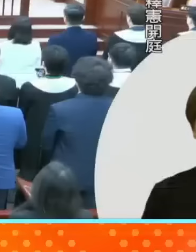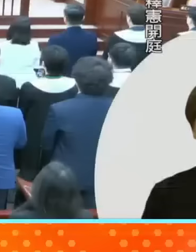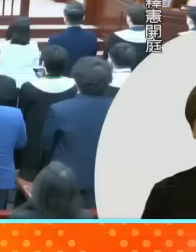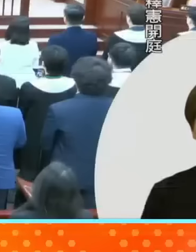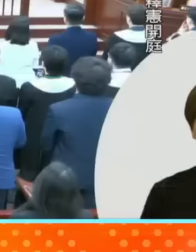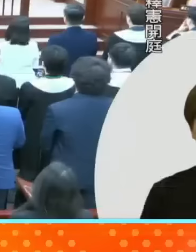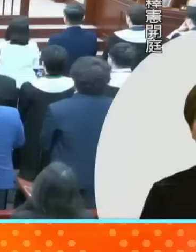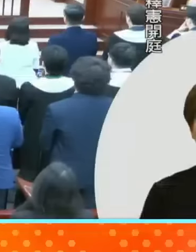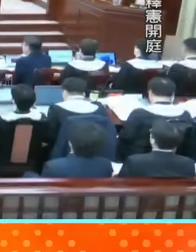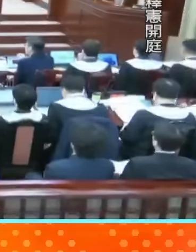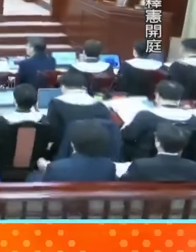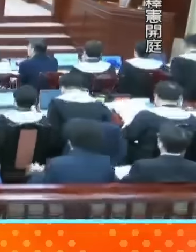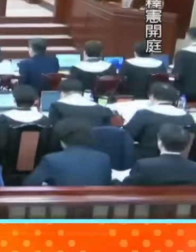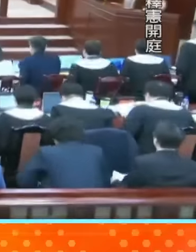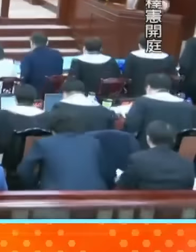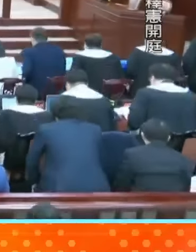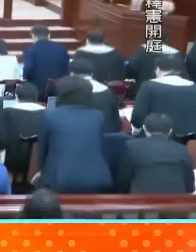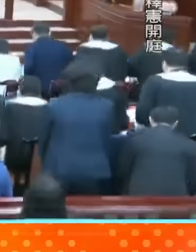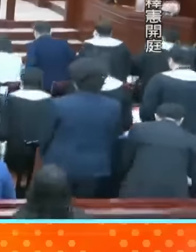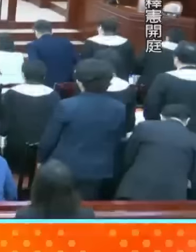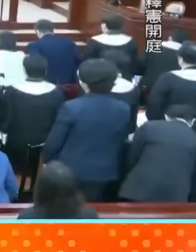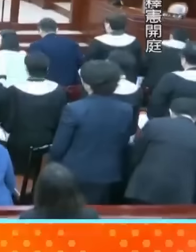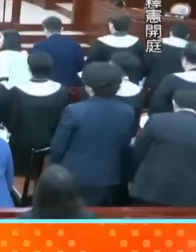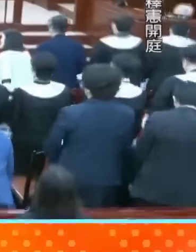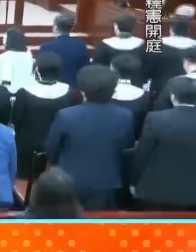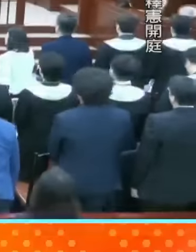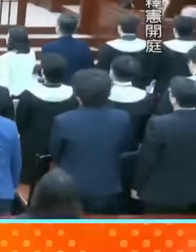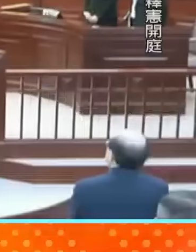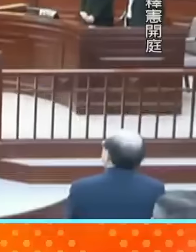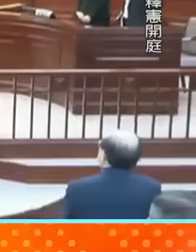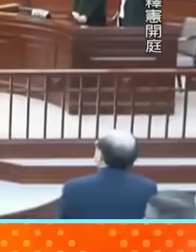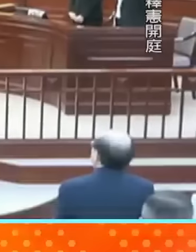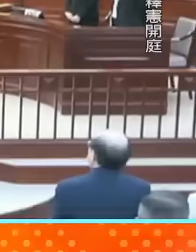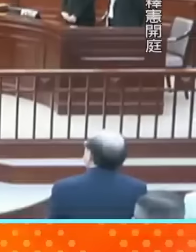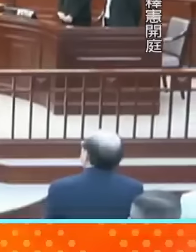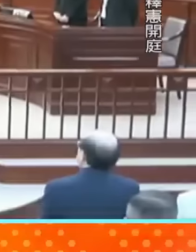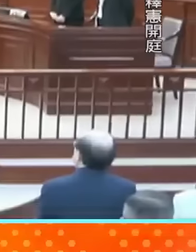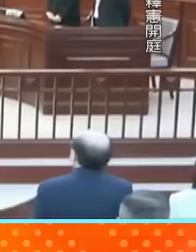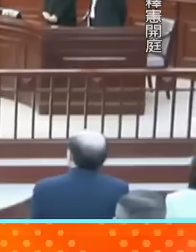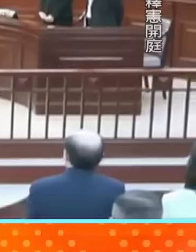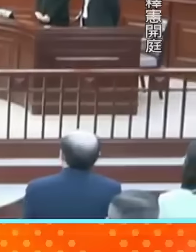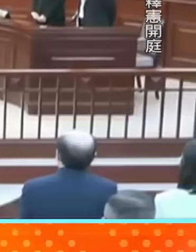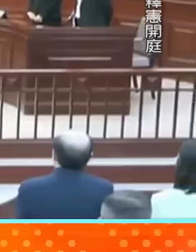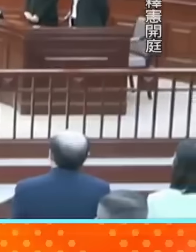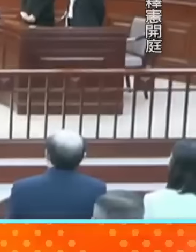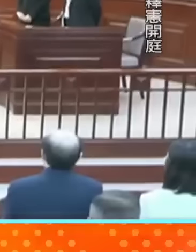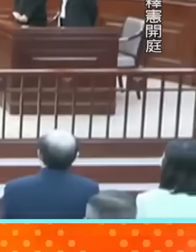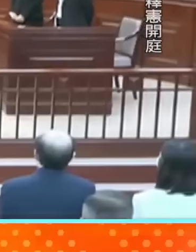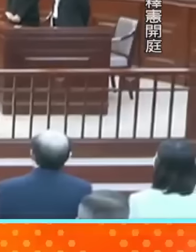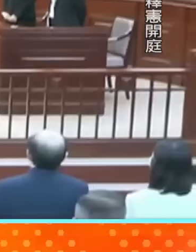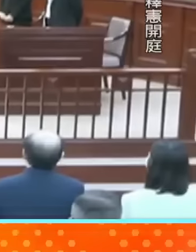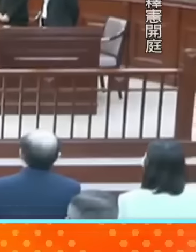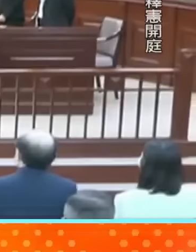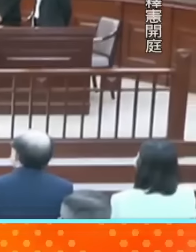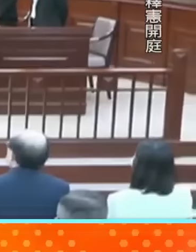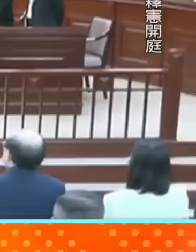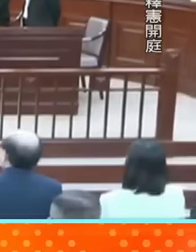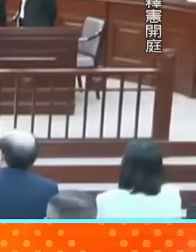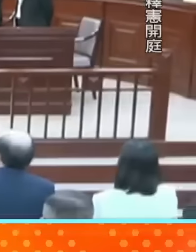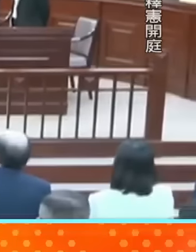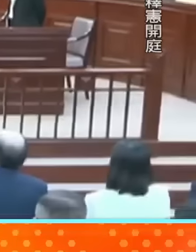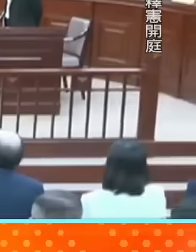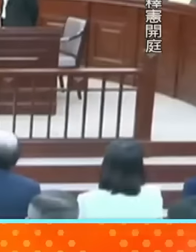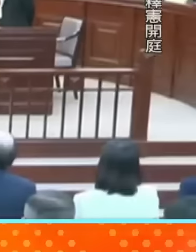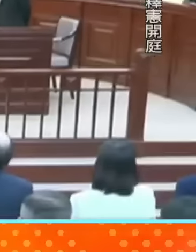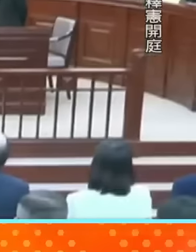诉民众说这样的大法官是如何伤害台湾的民主，伤害台湾的自由，然后让贪官污吏